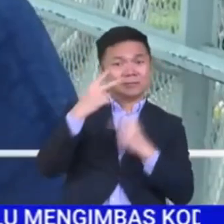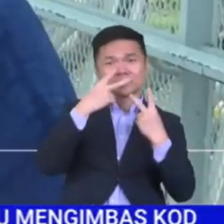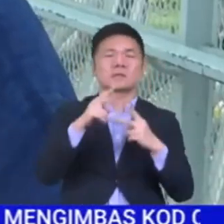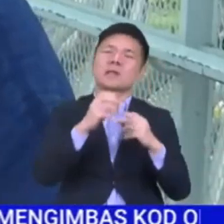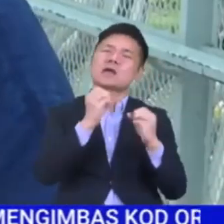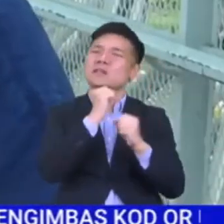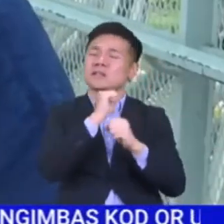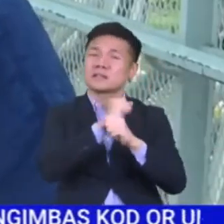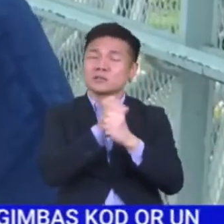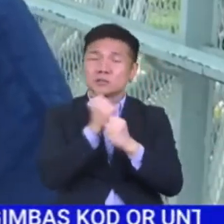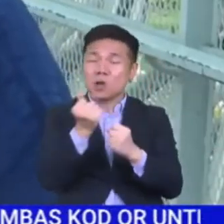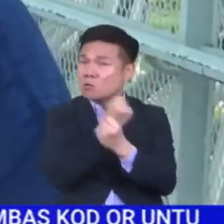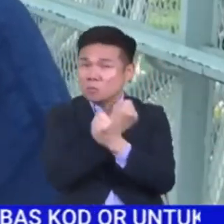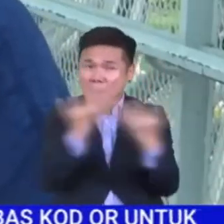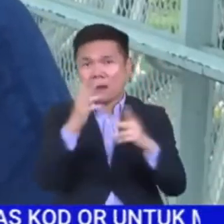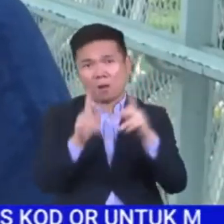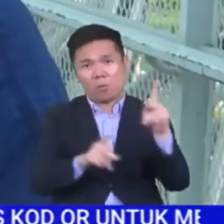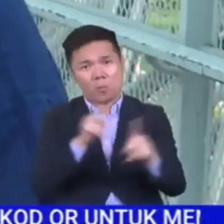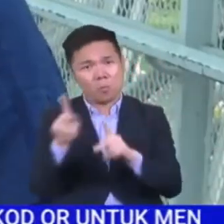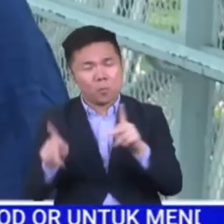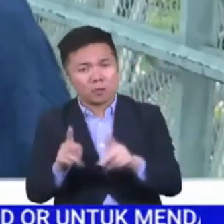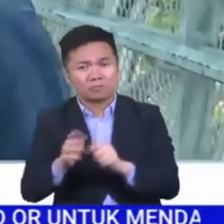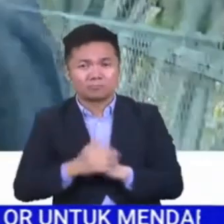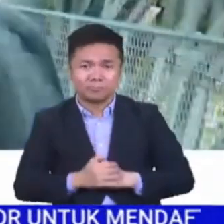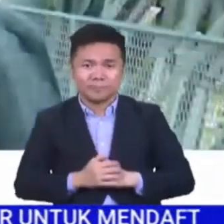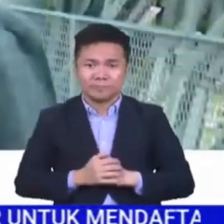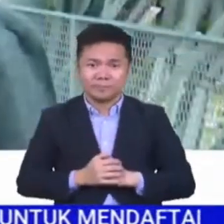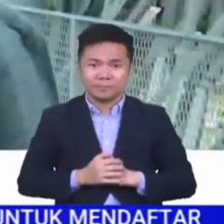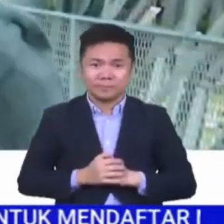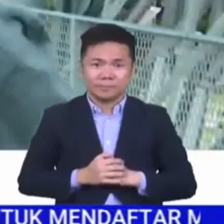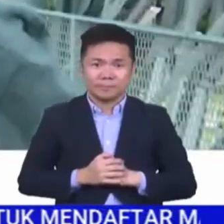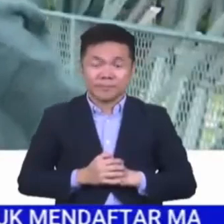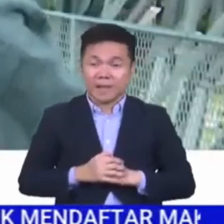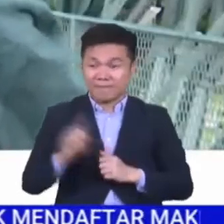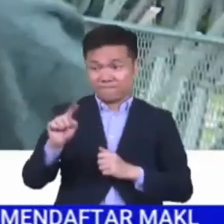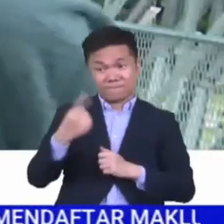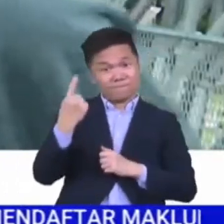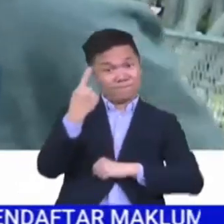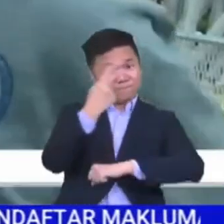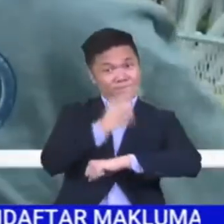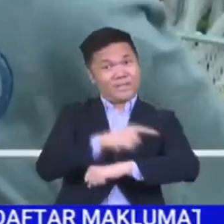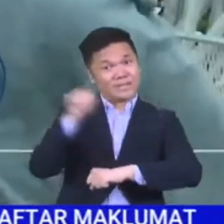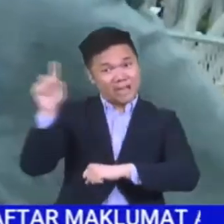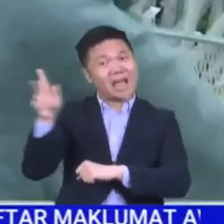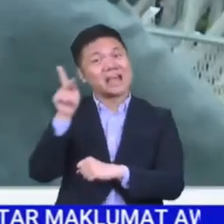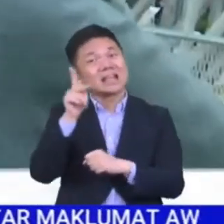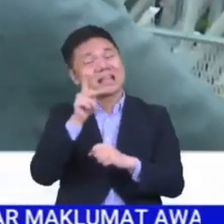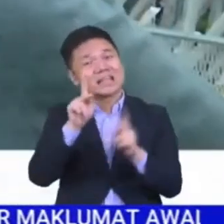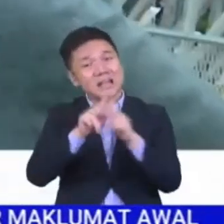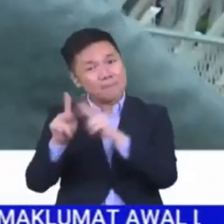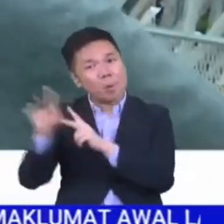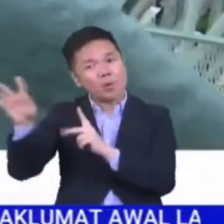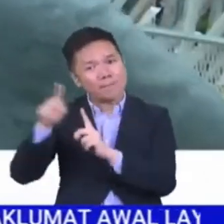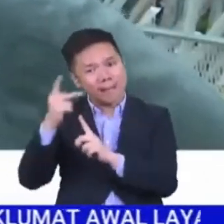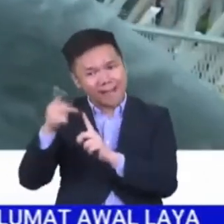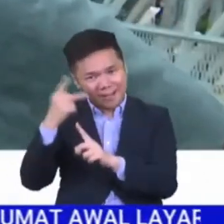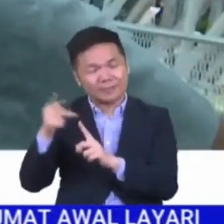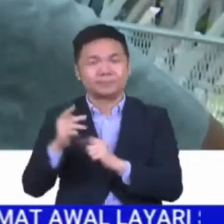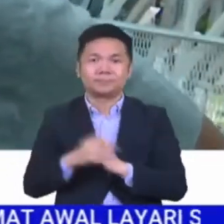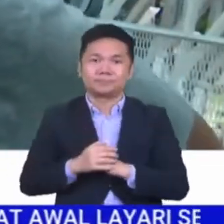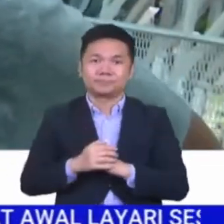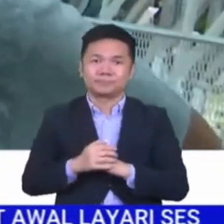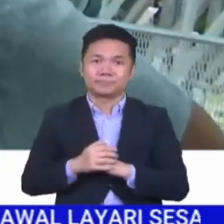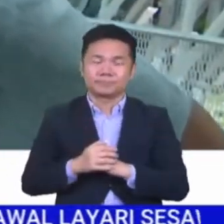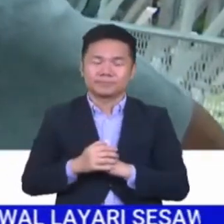terlengang sikitlah. Tak ada apa kenderaan banyak sangat. Raya pertama saya masih di kampung lah, di Penang lagi.